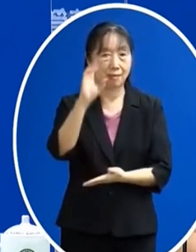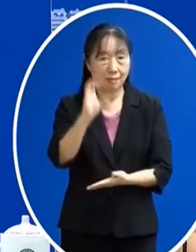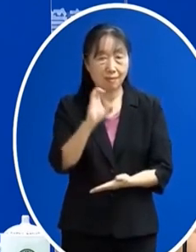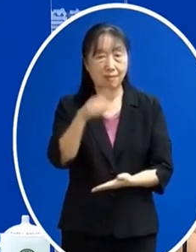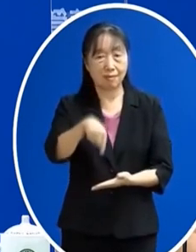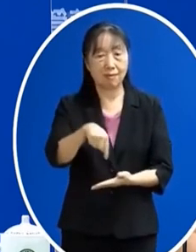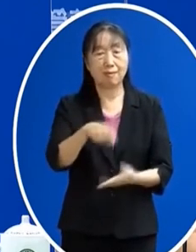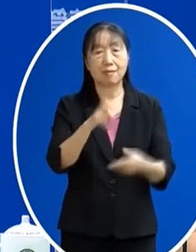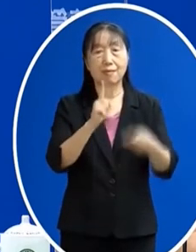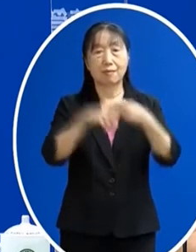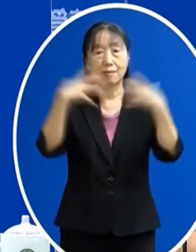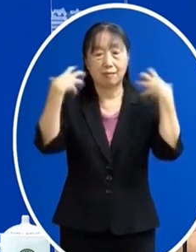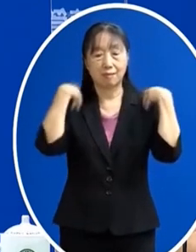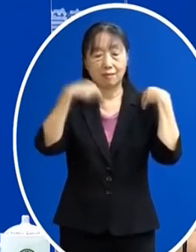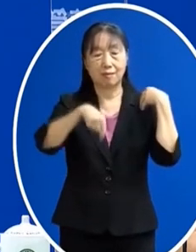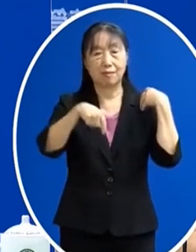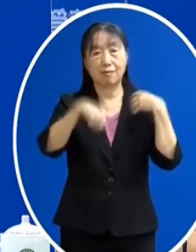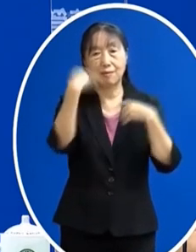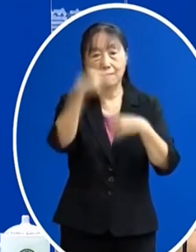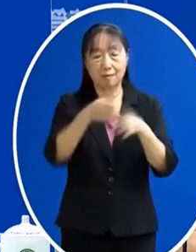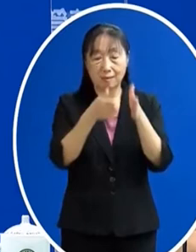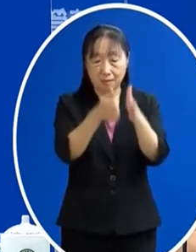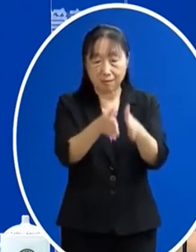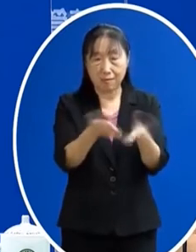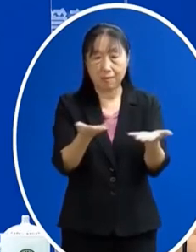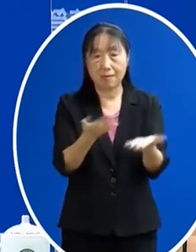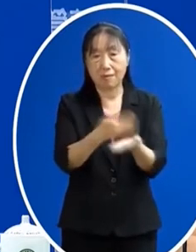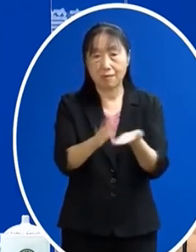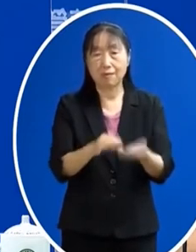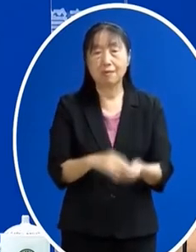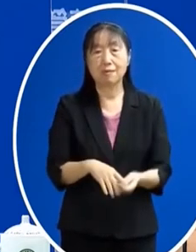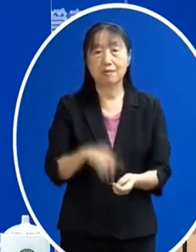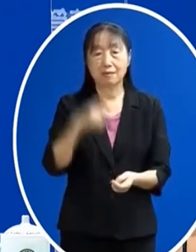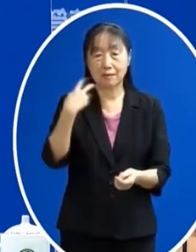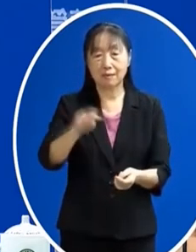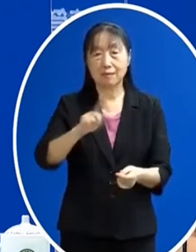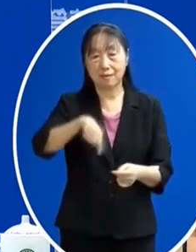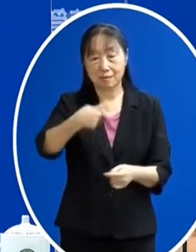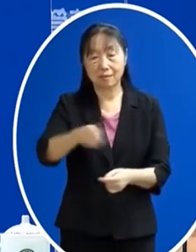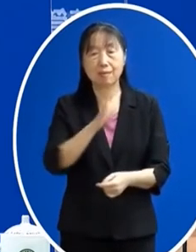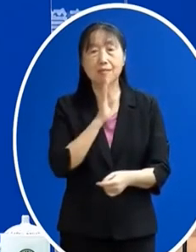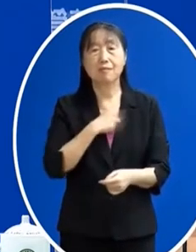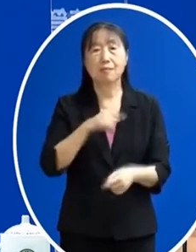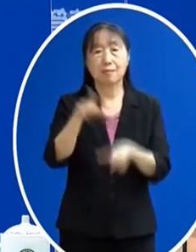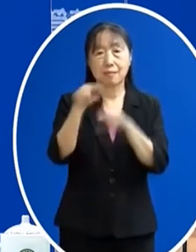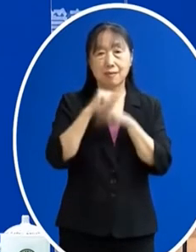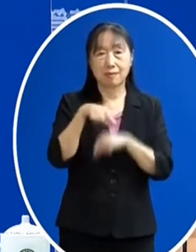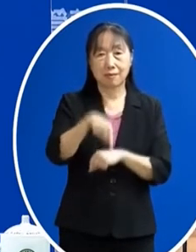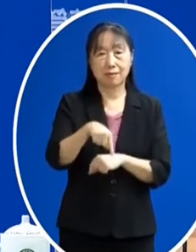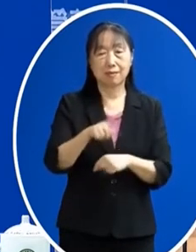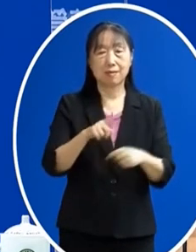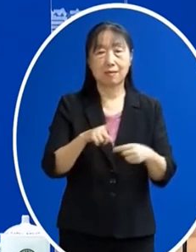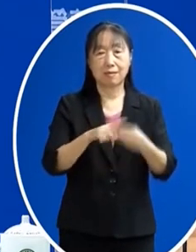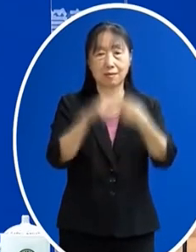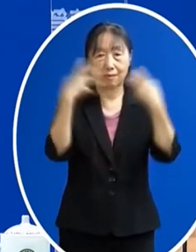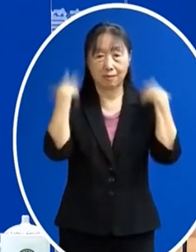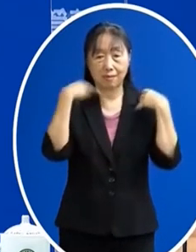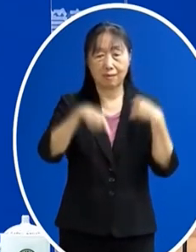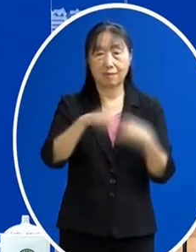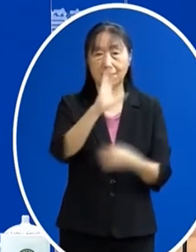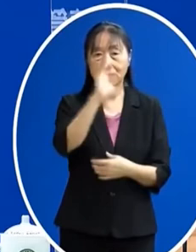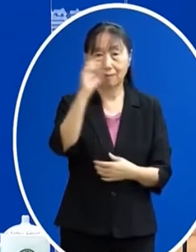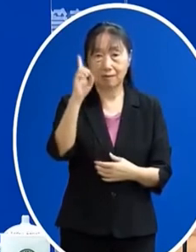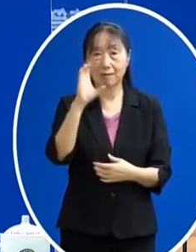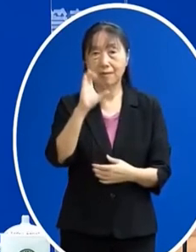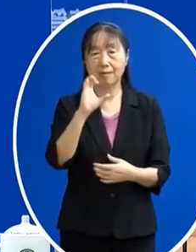报主管机关来做进一步的确认剩下来我们就会按照主管机关所